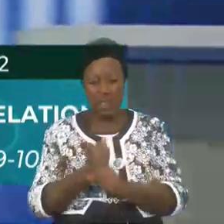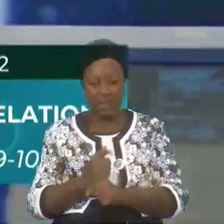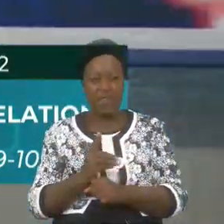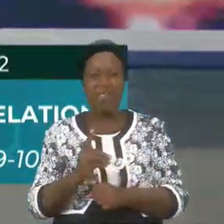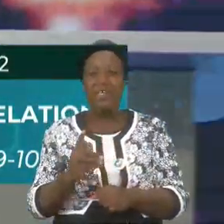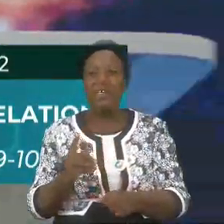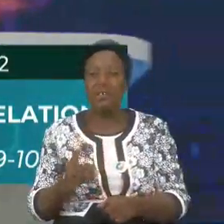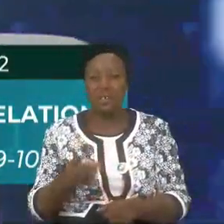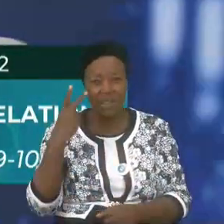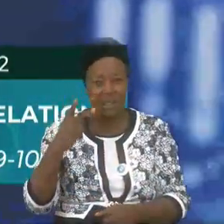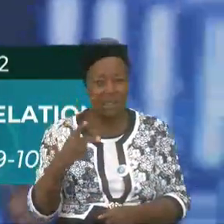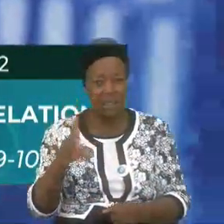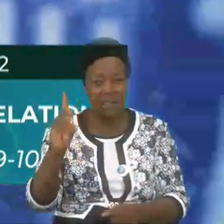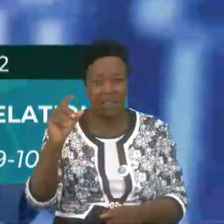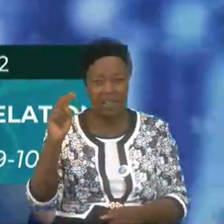nous avons reçu.